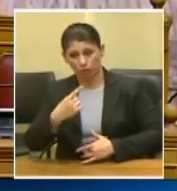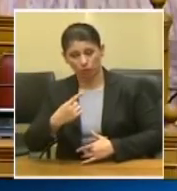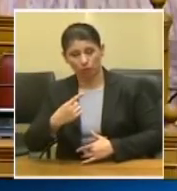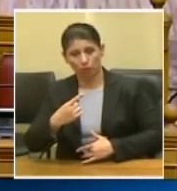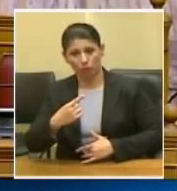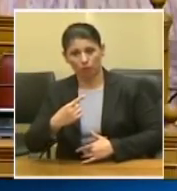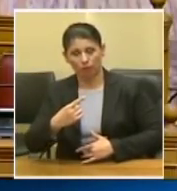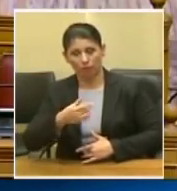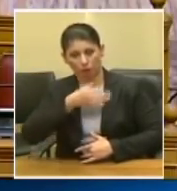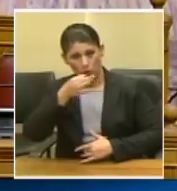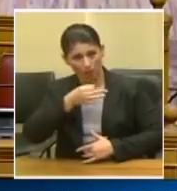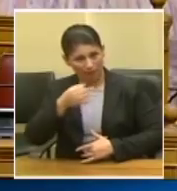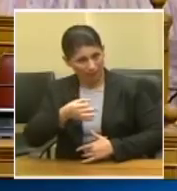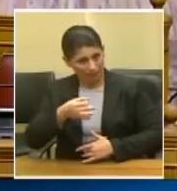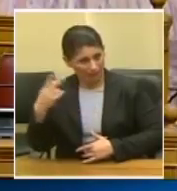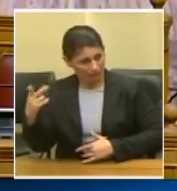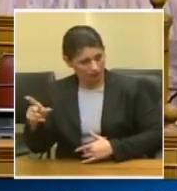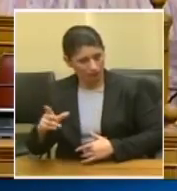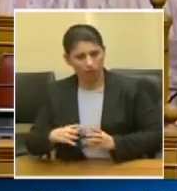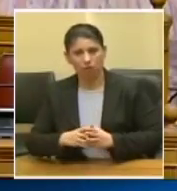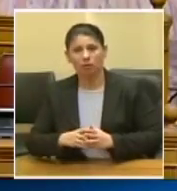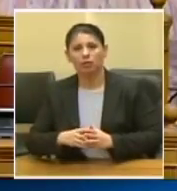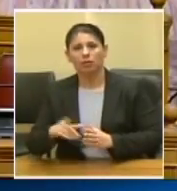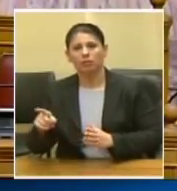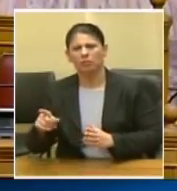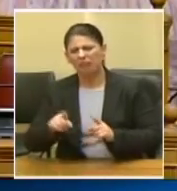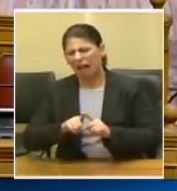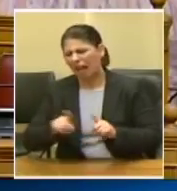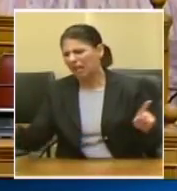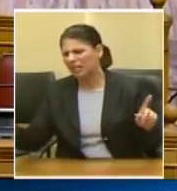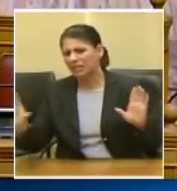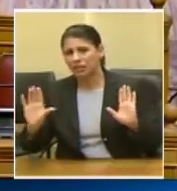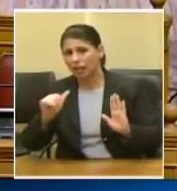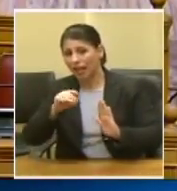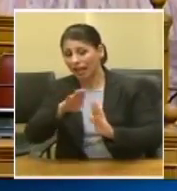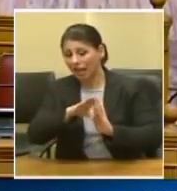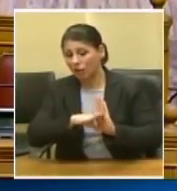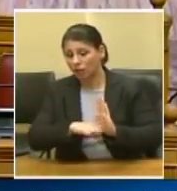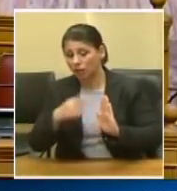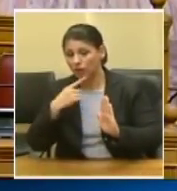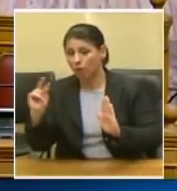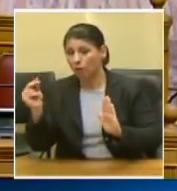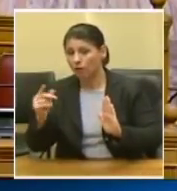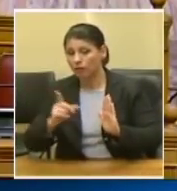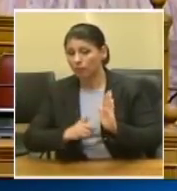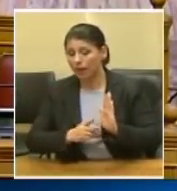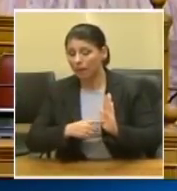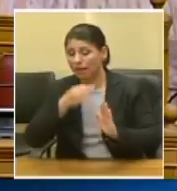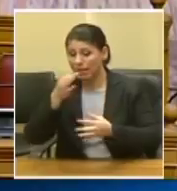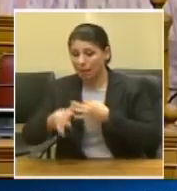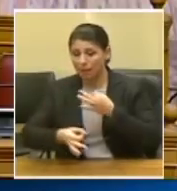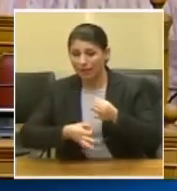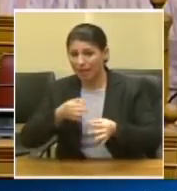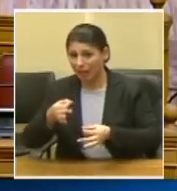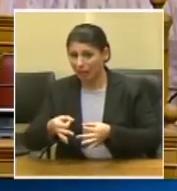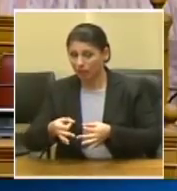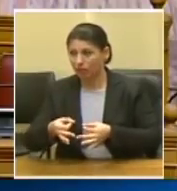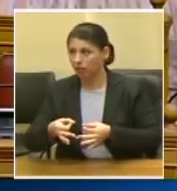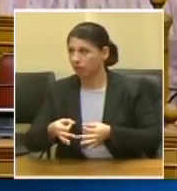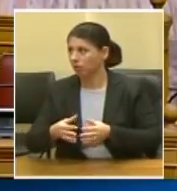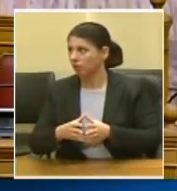της, η οποία ήταν άσχετη, ο κανονισμός ορίζει ότι ο βουλευτής πρέπει να μιλά, κύριε Πρόεδρε, ήταν